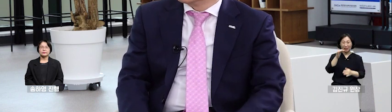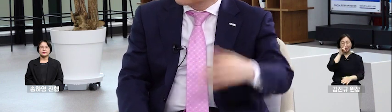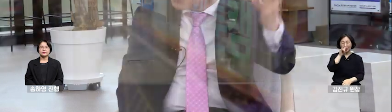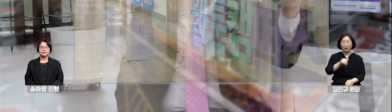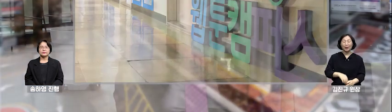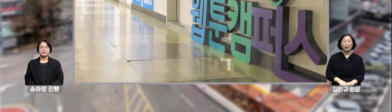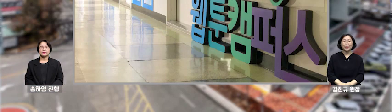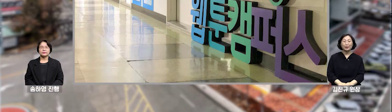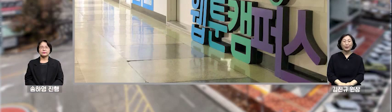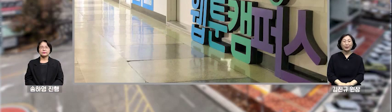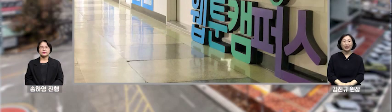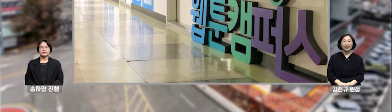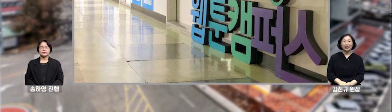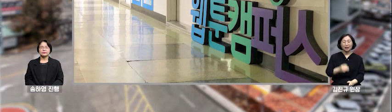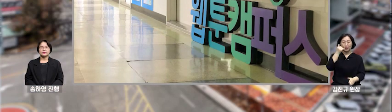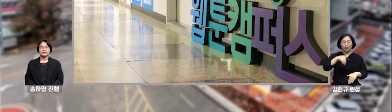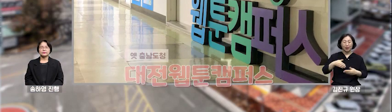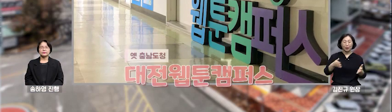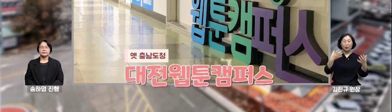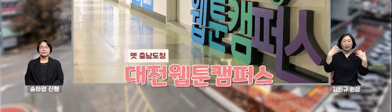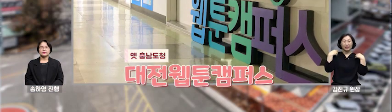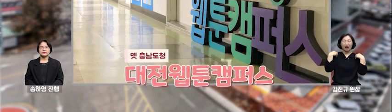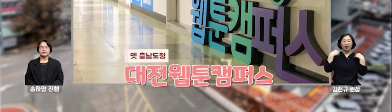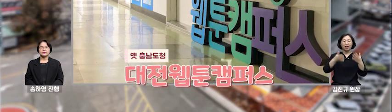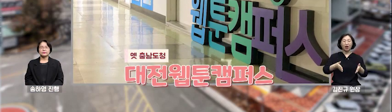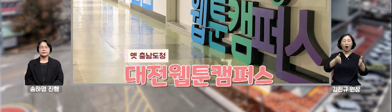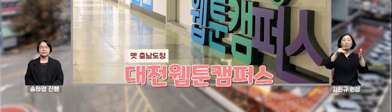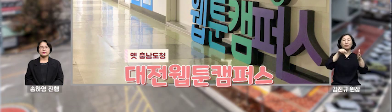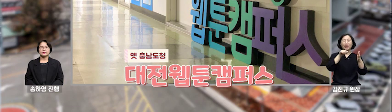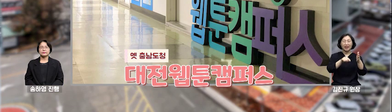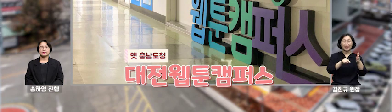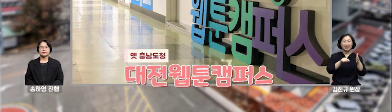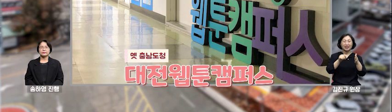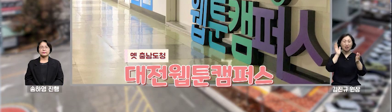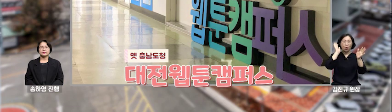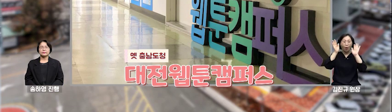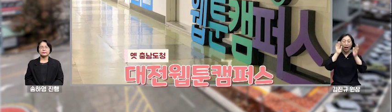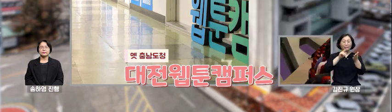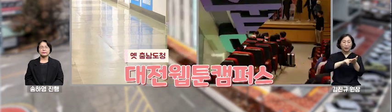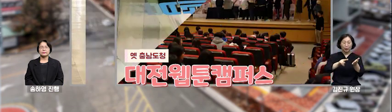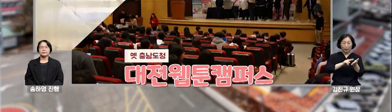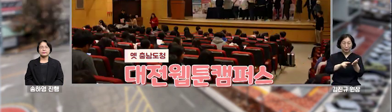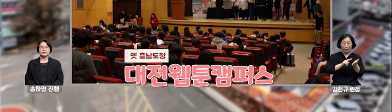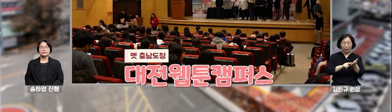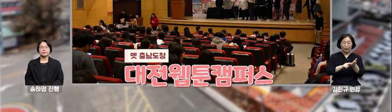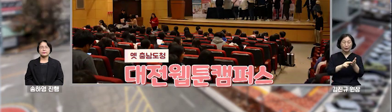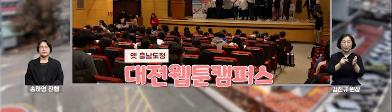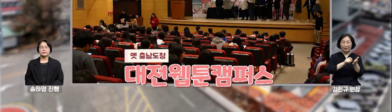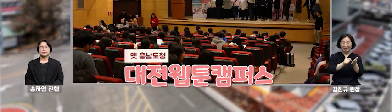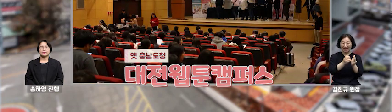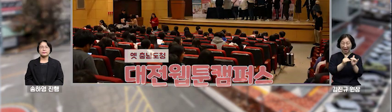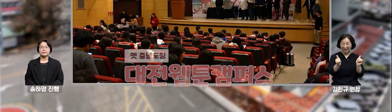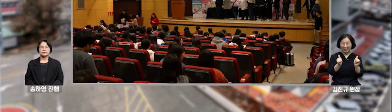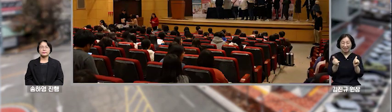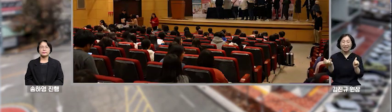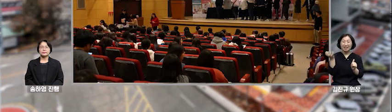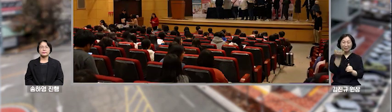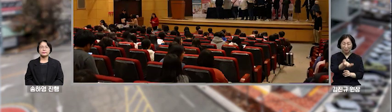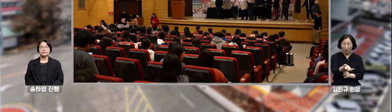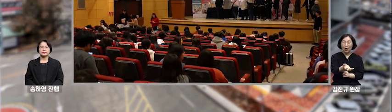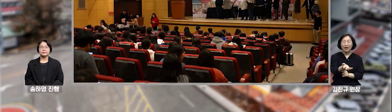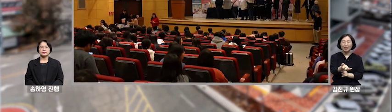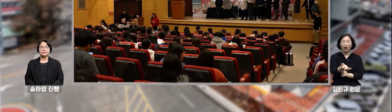지금 충남도청 건물에는 전 웹툰 캠 퍼 스 라 그래서 왜 푼 사까 들이 입주 에서 아